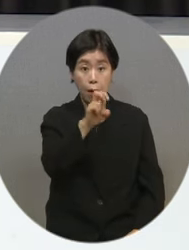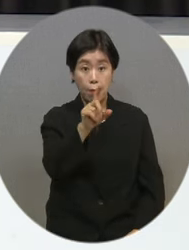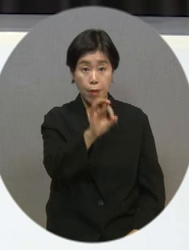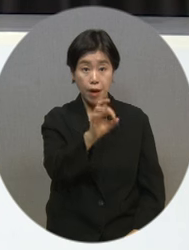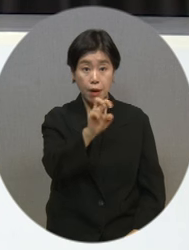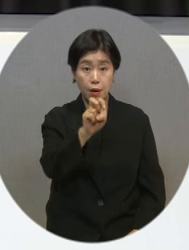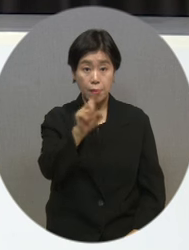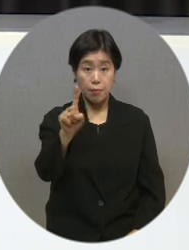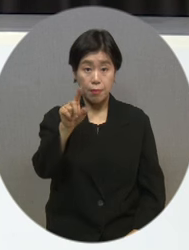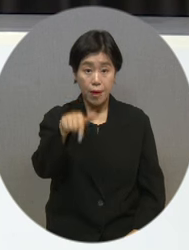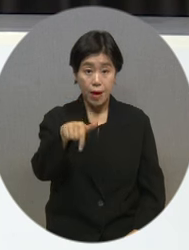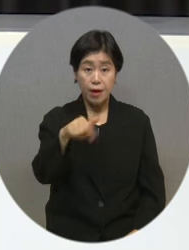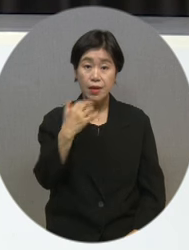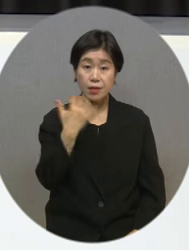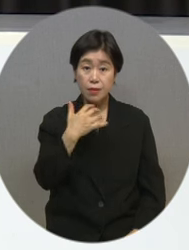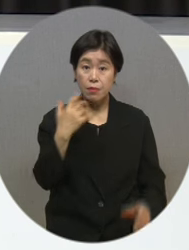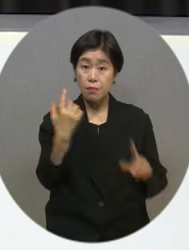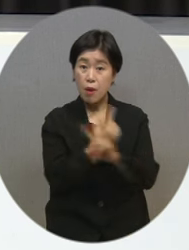시신경이